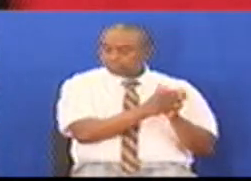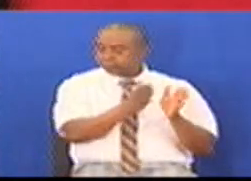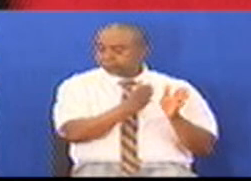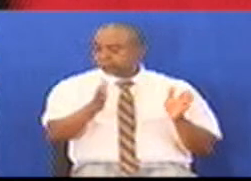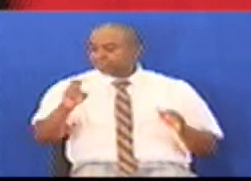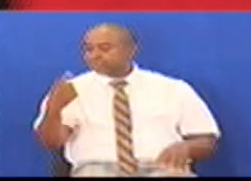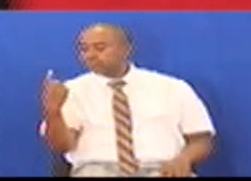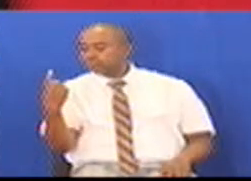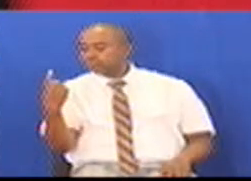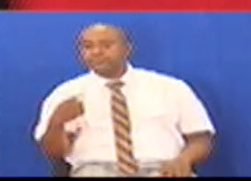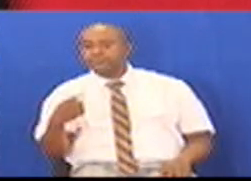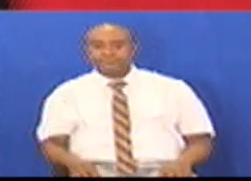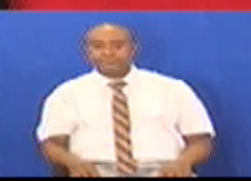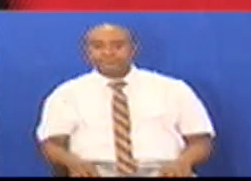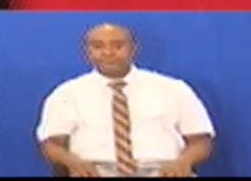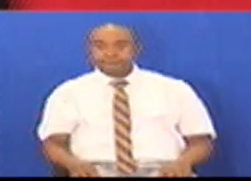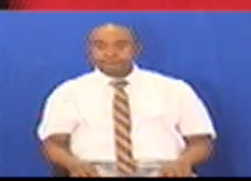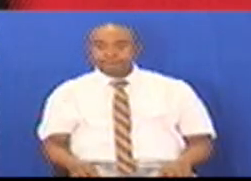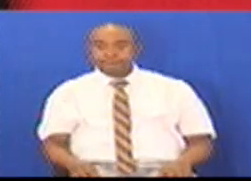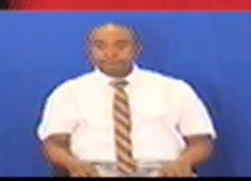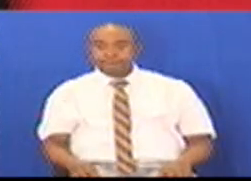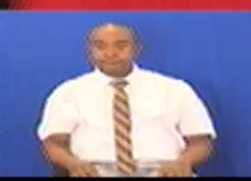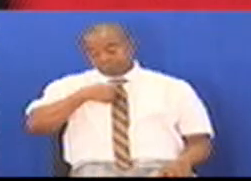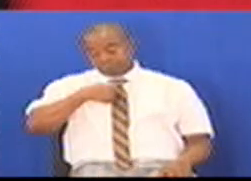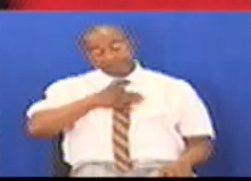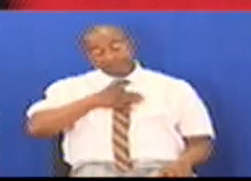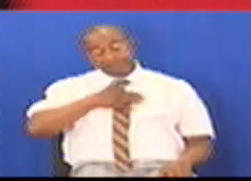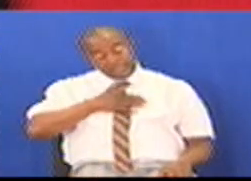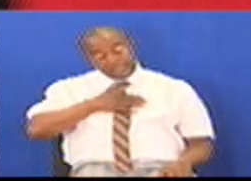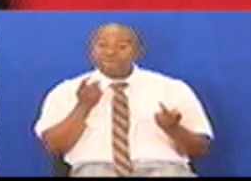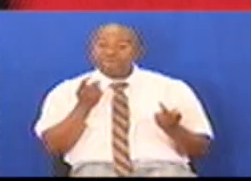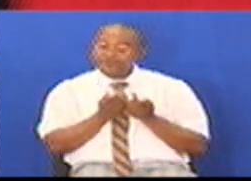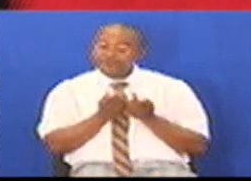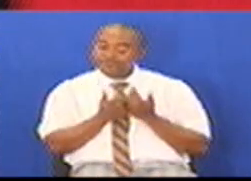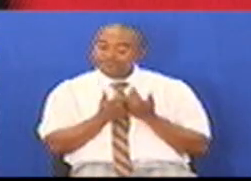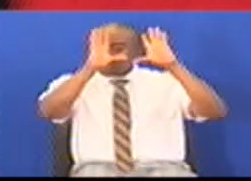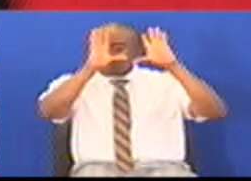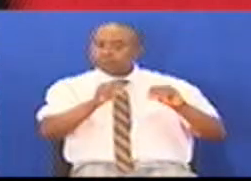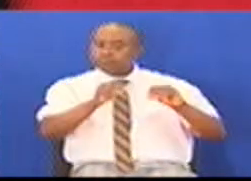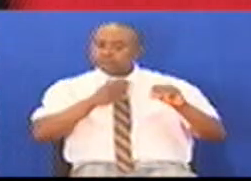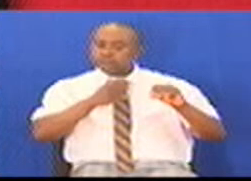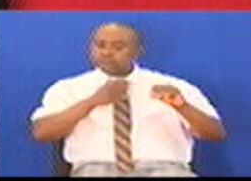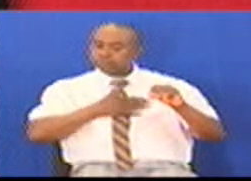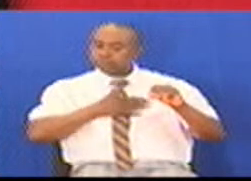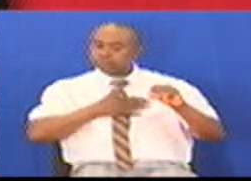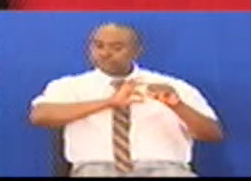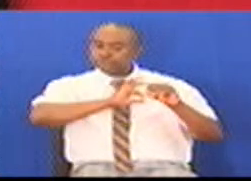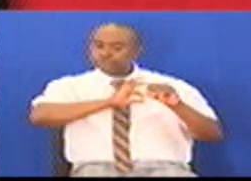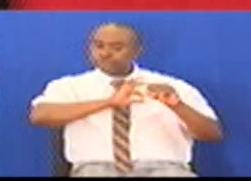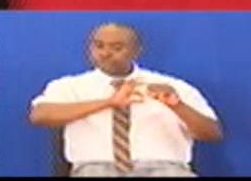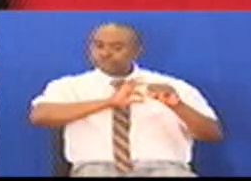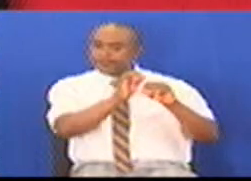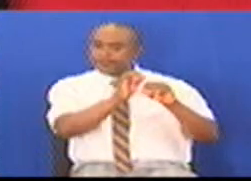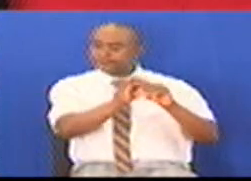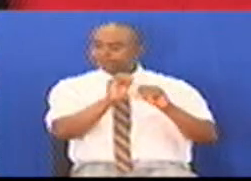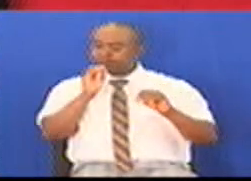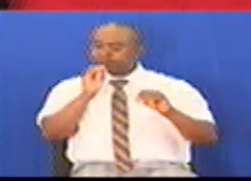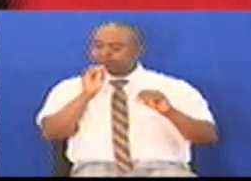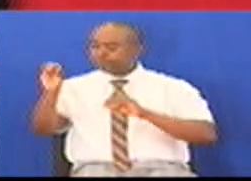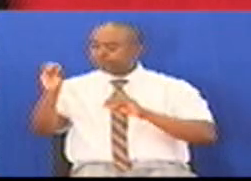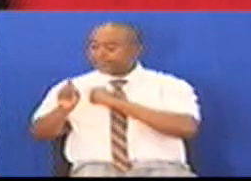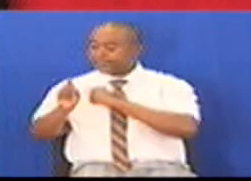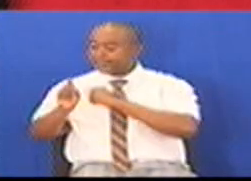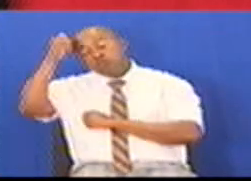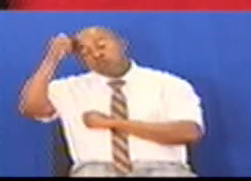2020-2021. Ningependa pia Mheshimiwa Spika, taarifa yangu hii iweze kuwekwa katika